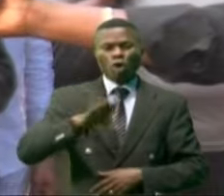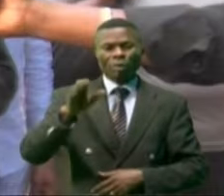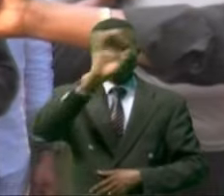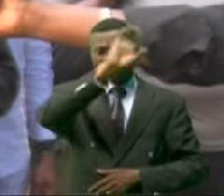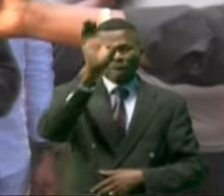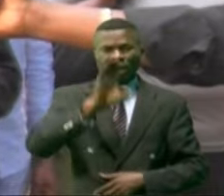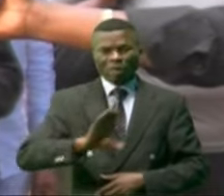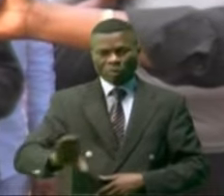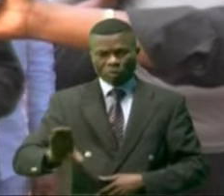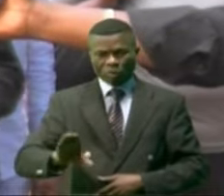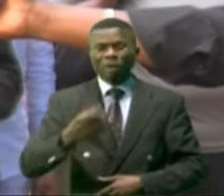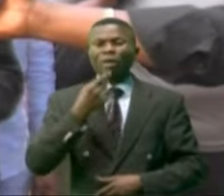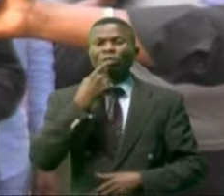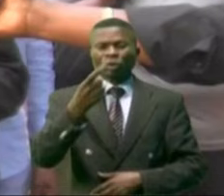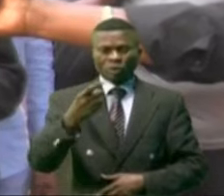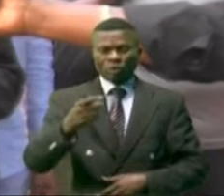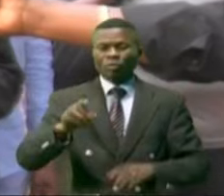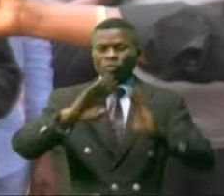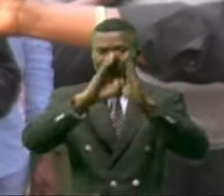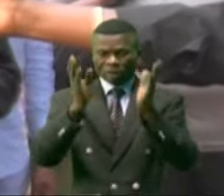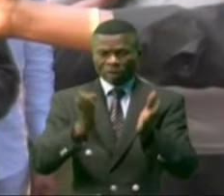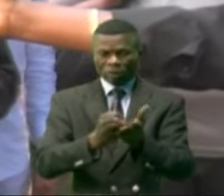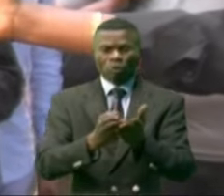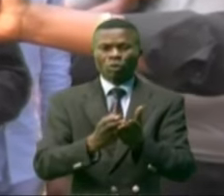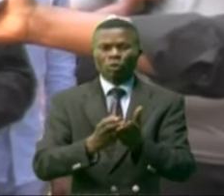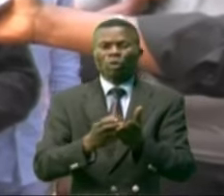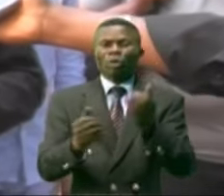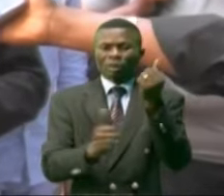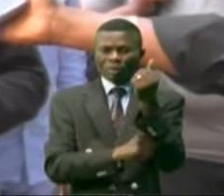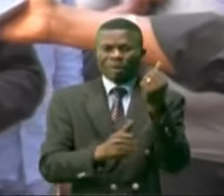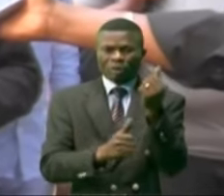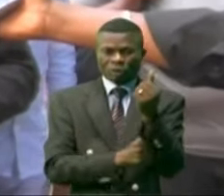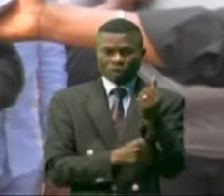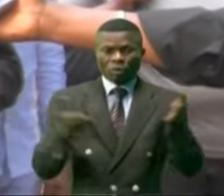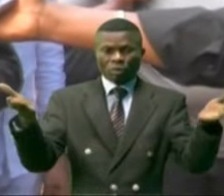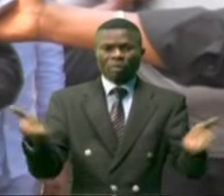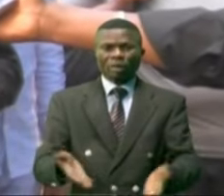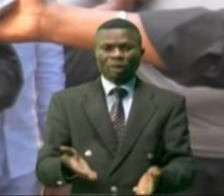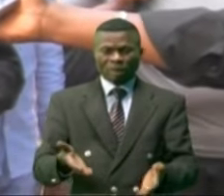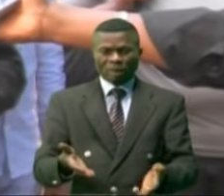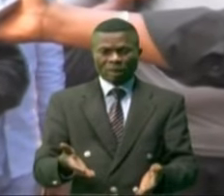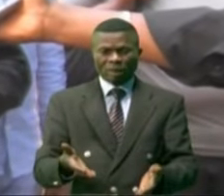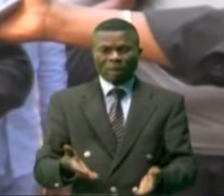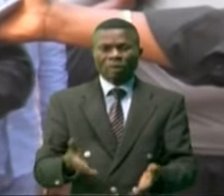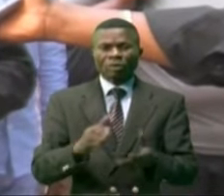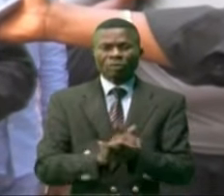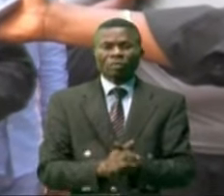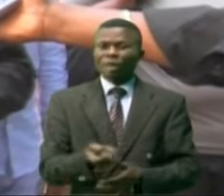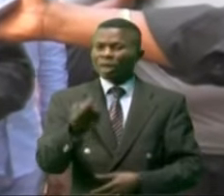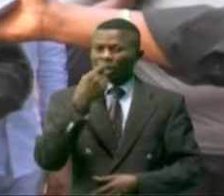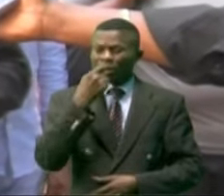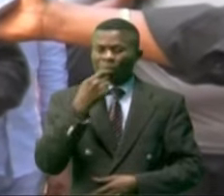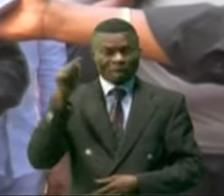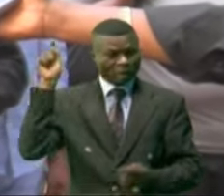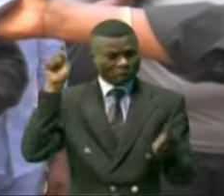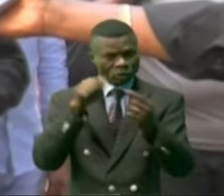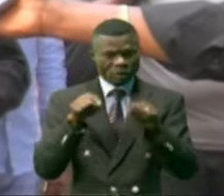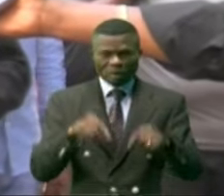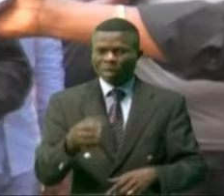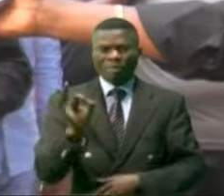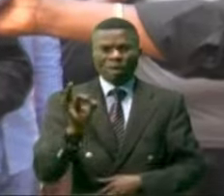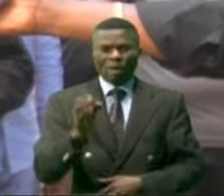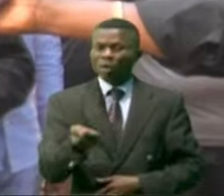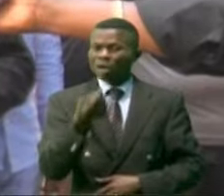pour dire à l'ensemble de la communauté qui était sur place qu'il n'y a pas un traitement jusqu'à ce jour